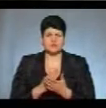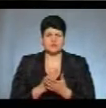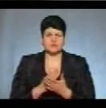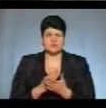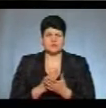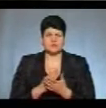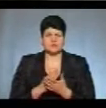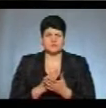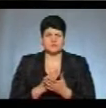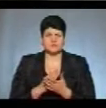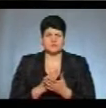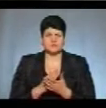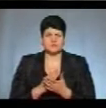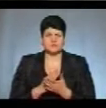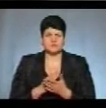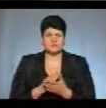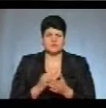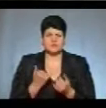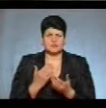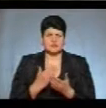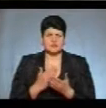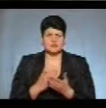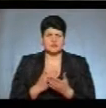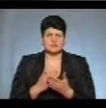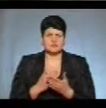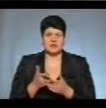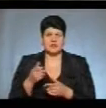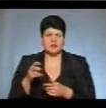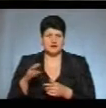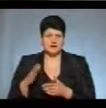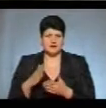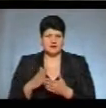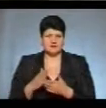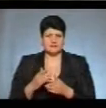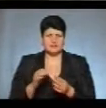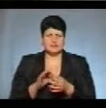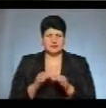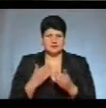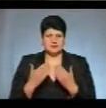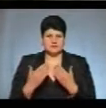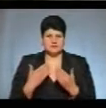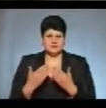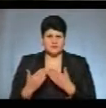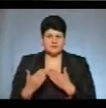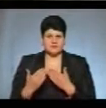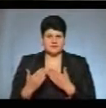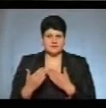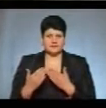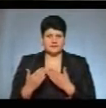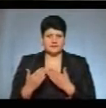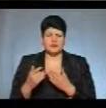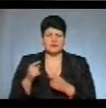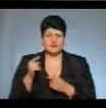В арт-галереї лунає шум міста. Детальніше ми поспілкувалися з автором виставки Міхалом П'ятчиком.